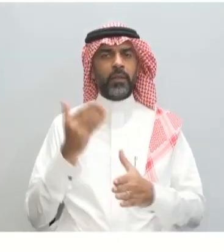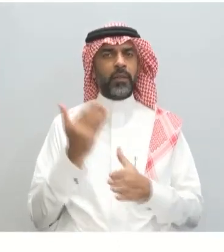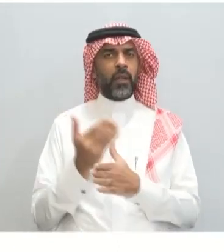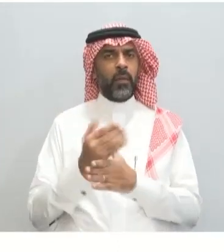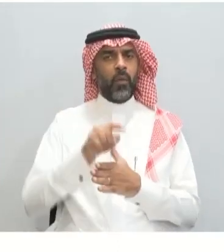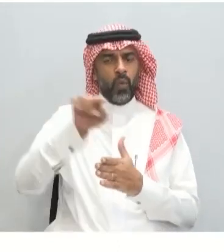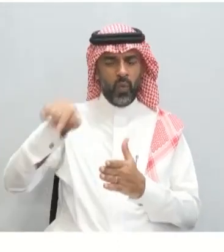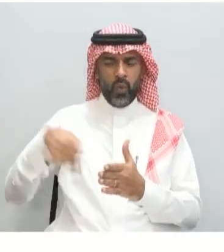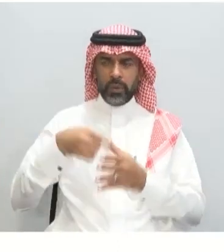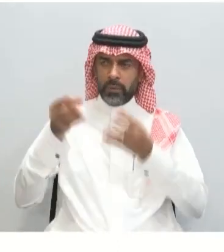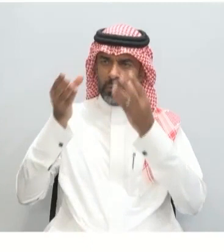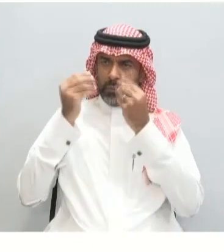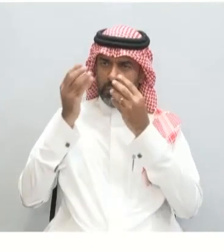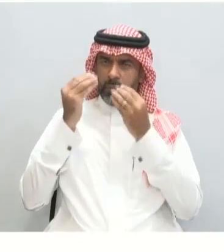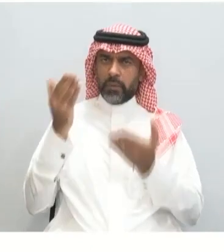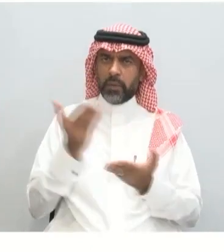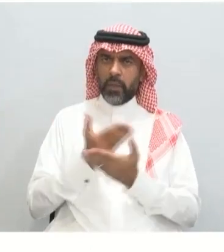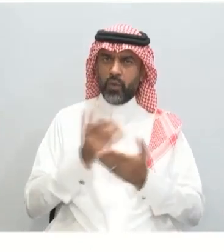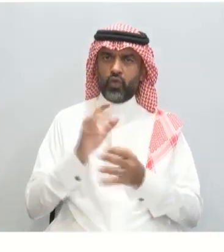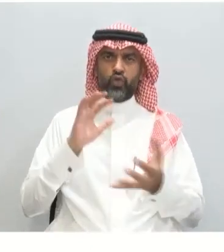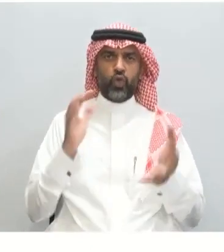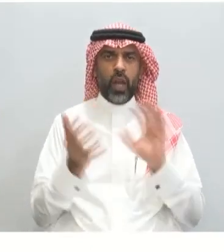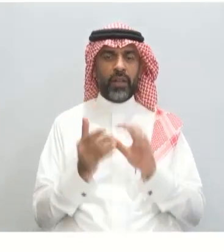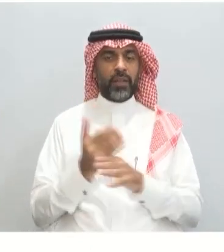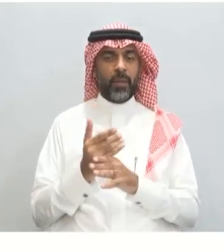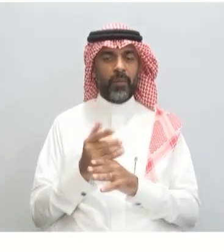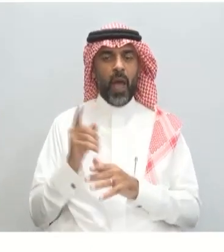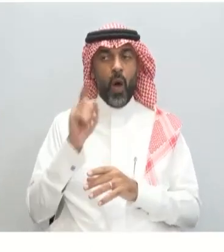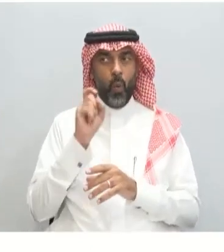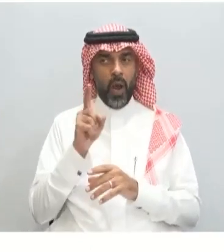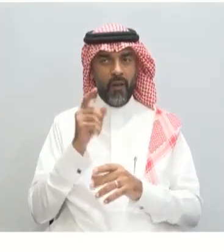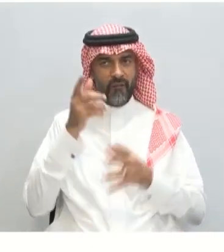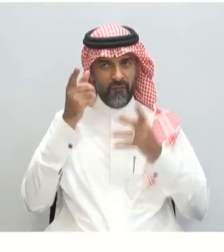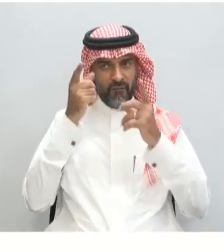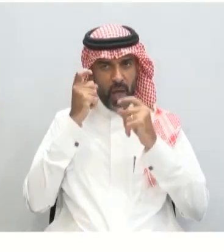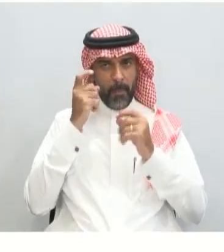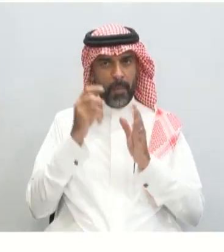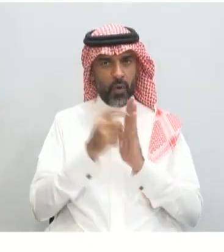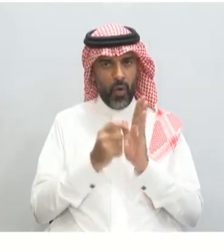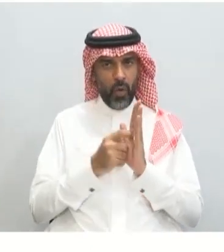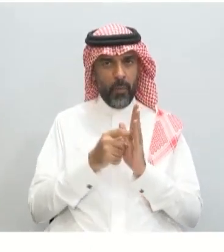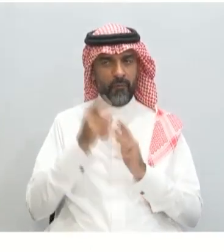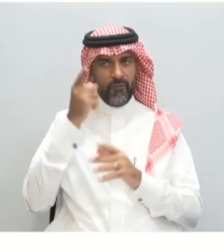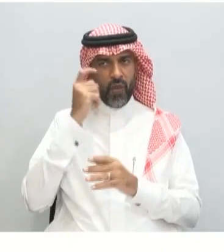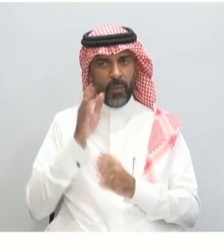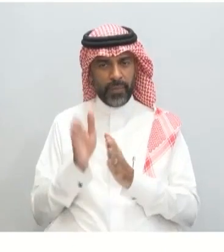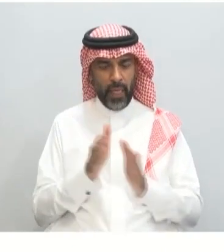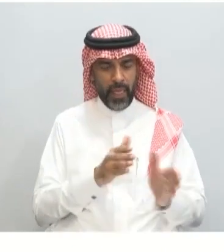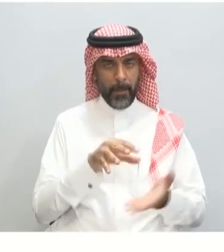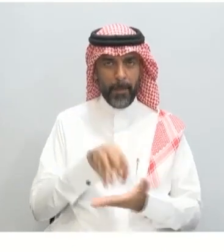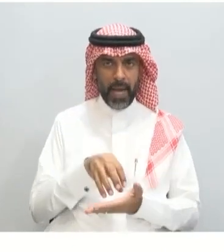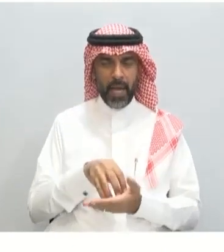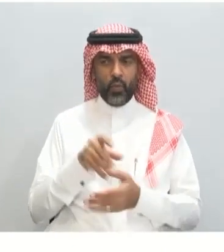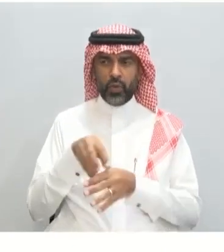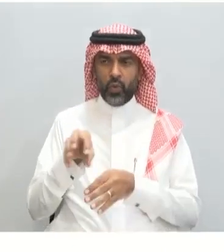ندرس علم الجغرافيا لعده اسباب فهم النظم فهم التنظيم المكاني توزيع او